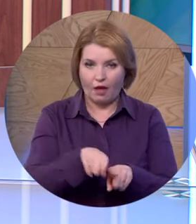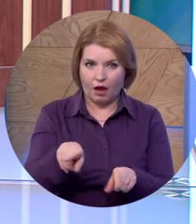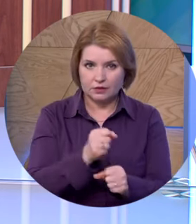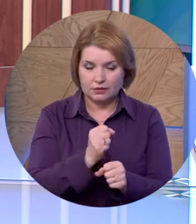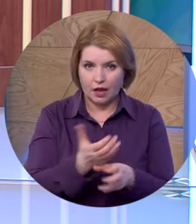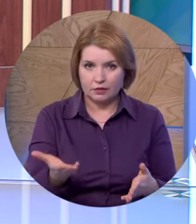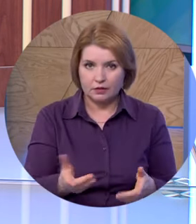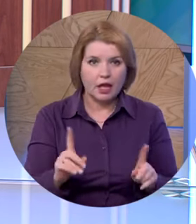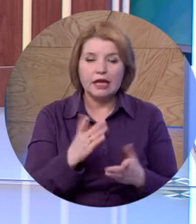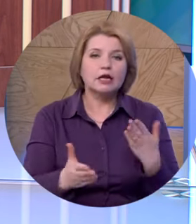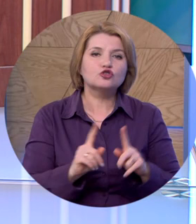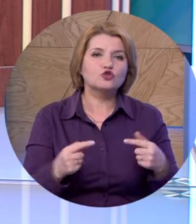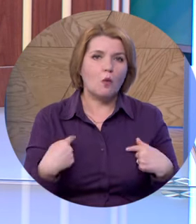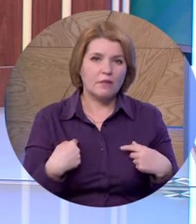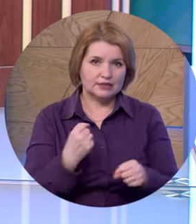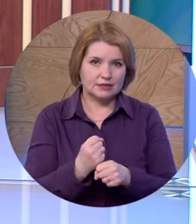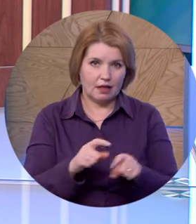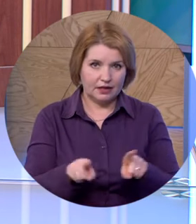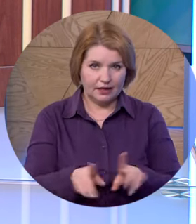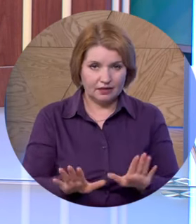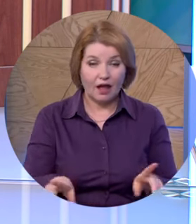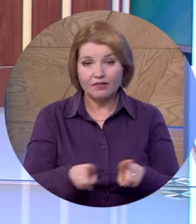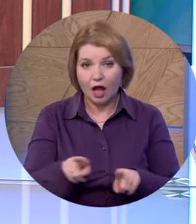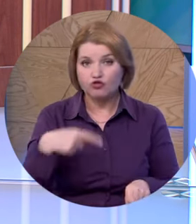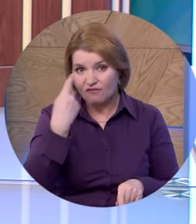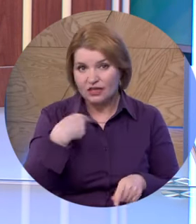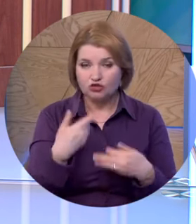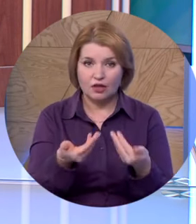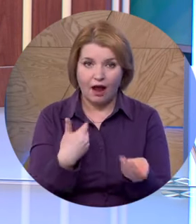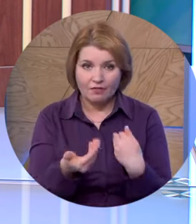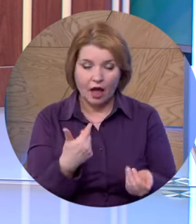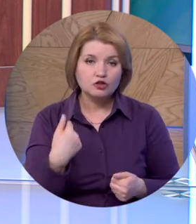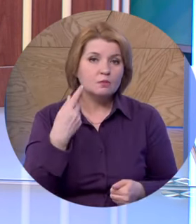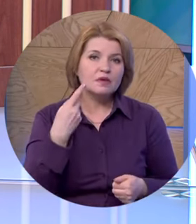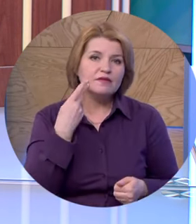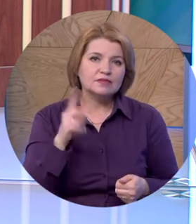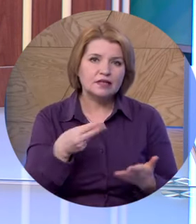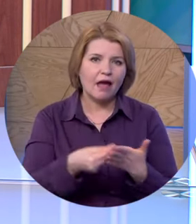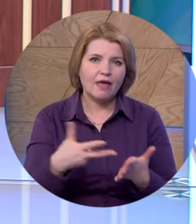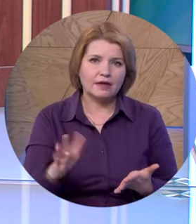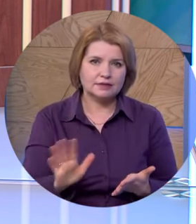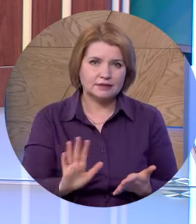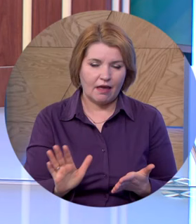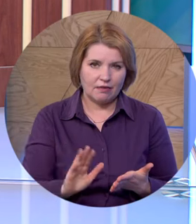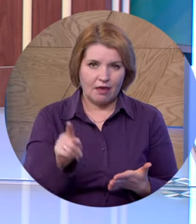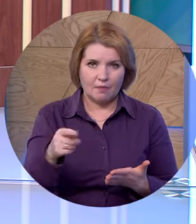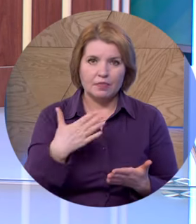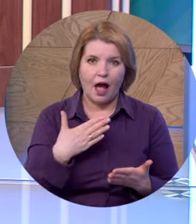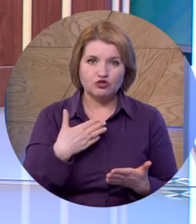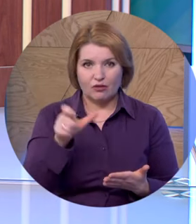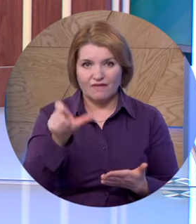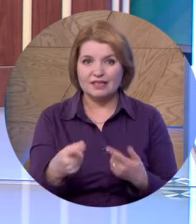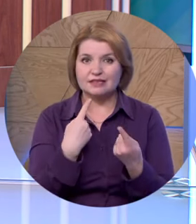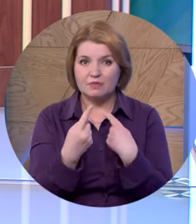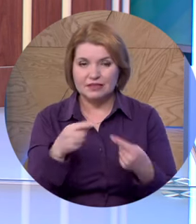Угу. Не что сделали мы не так. Также в личных отношениях мы зачастую, к сожалению, не оцениваем просто нашего собеседника, на это не смотрим. Это и жесты,